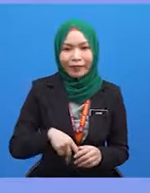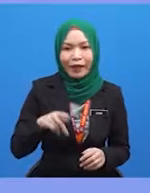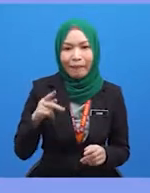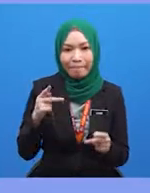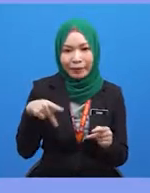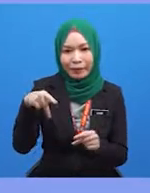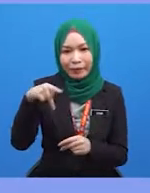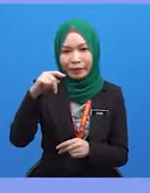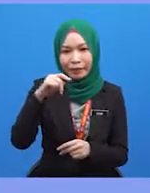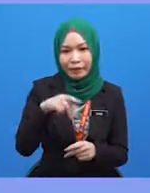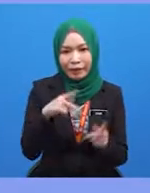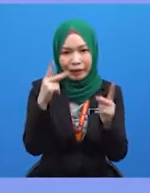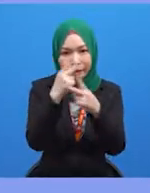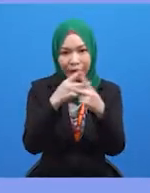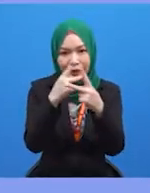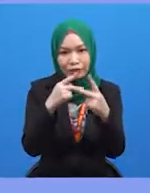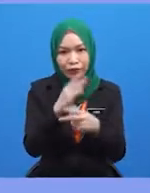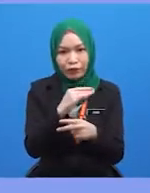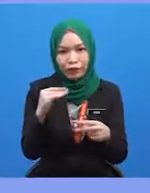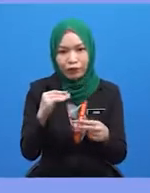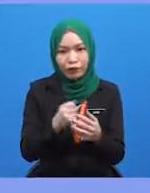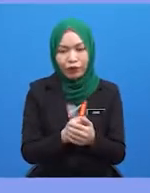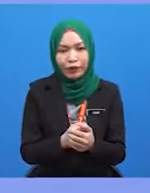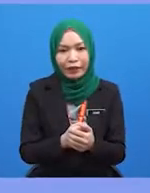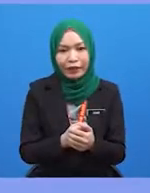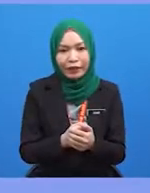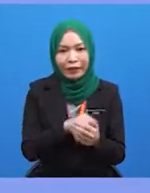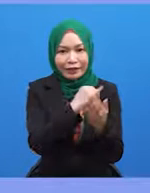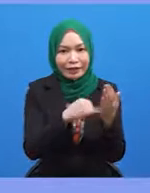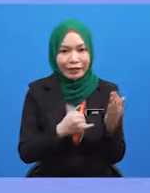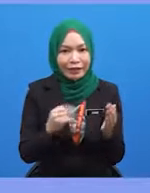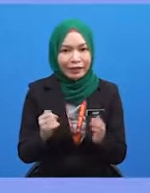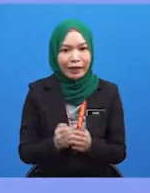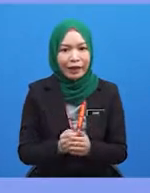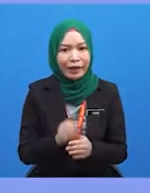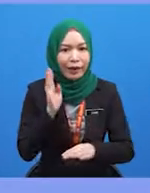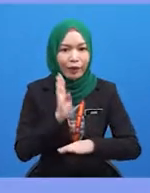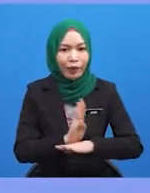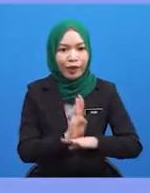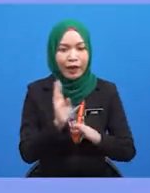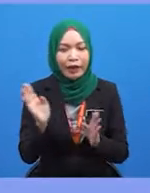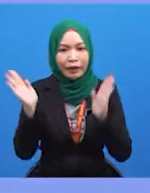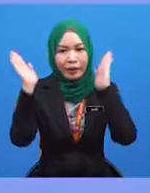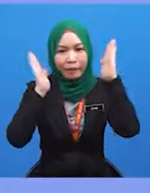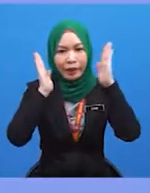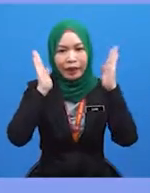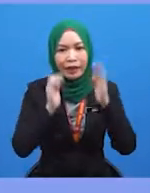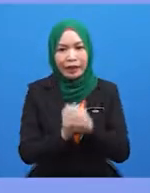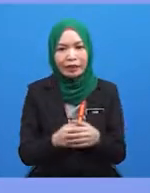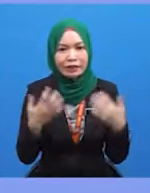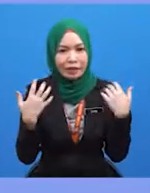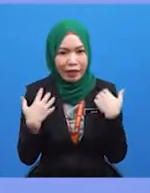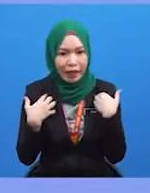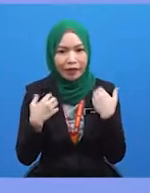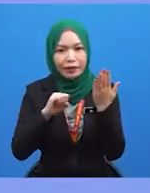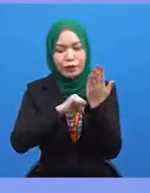Malaysia menyediakan pelbagai geran untuk usahawan yang ingin memulakan perniagaan